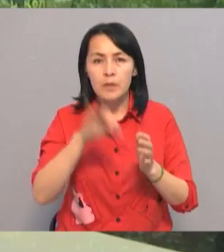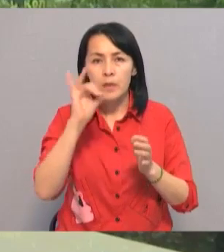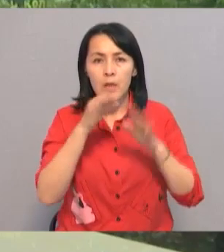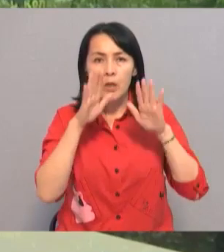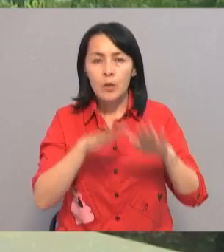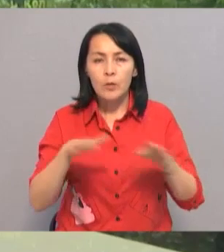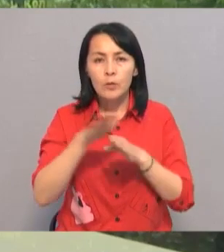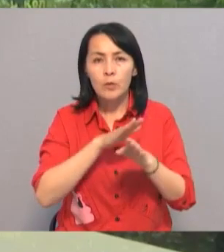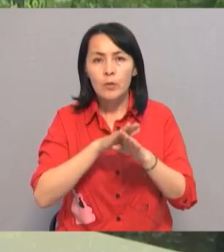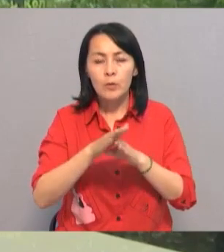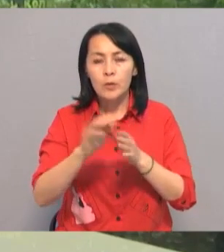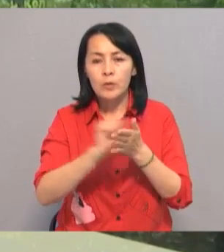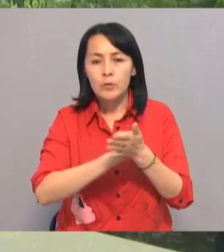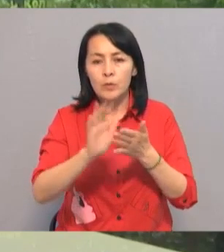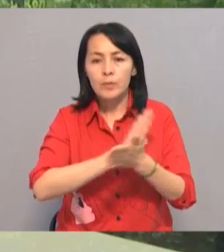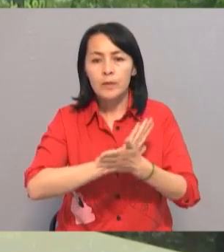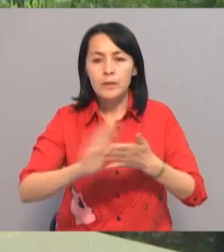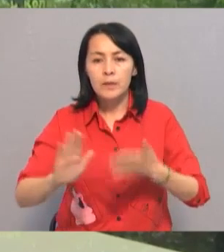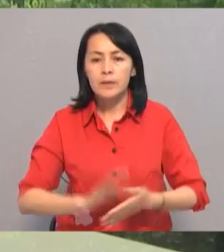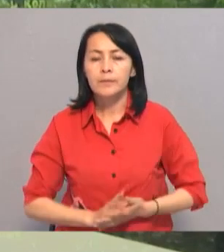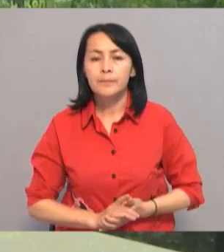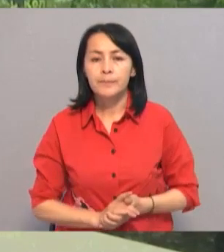орын толыққанды жолып шайылды.